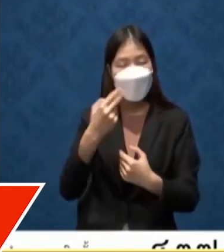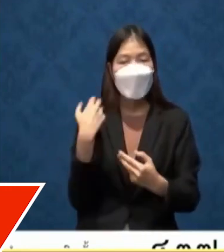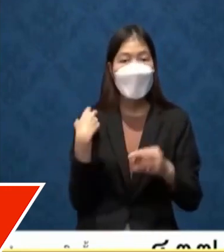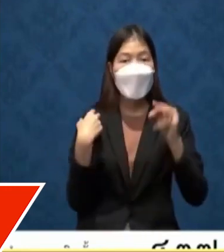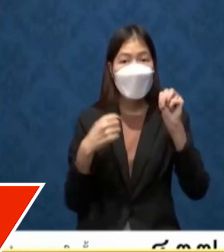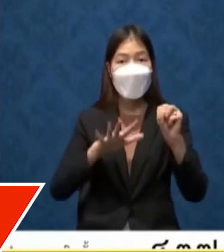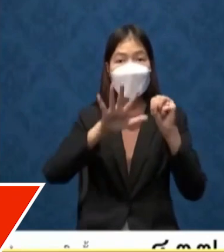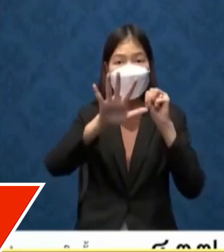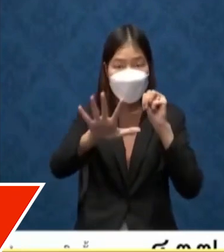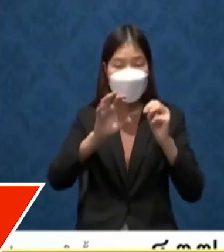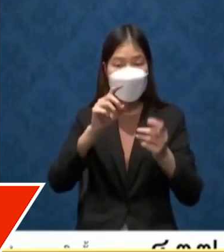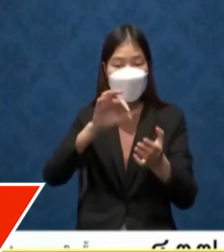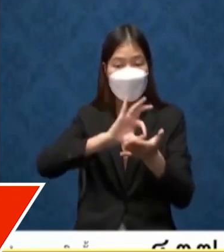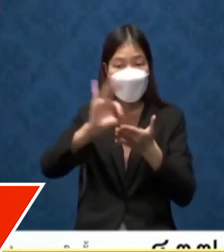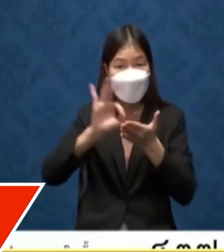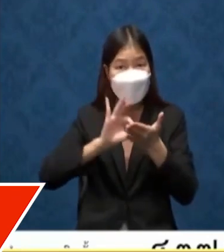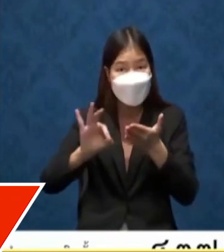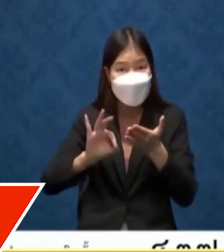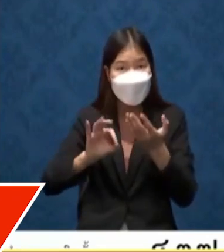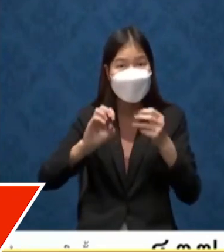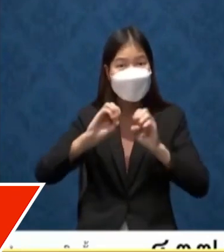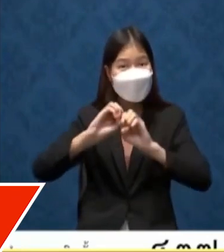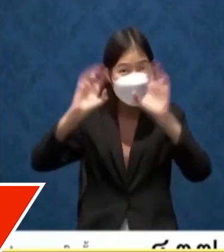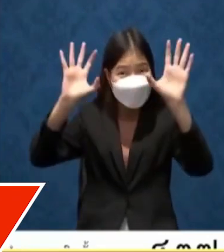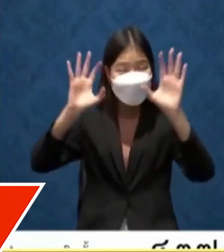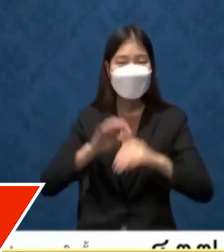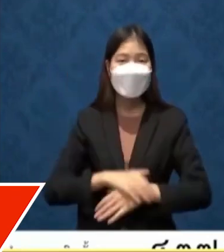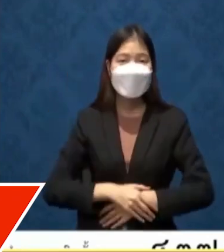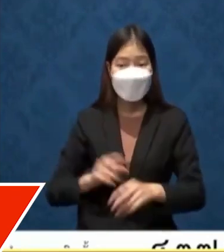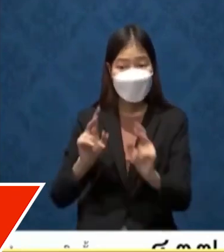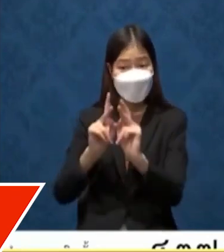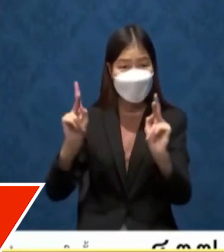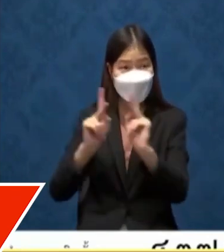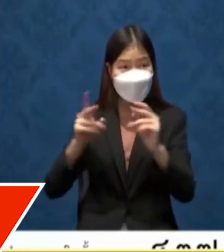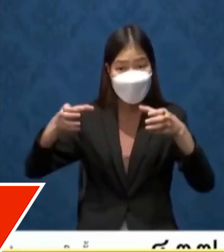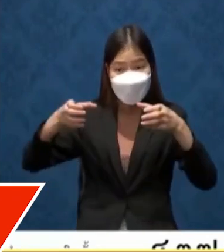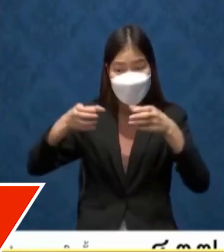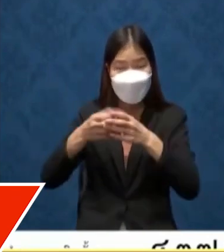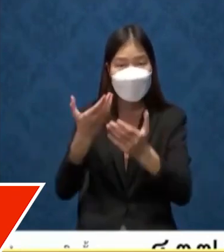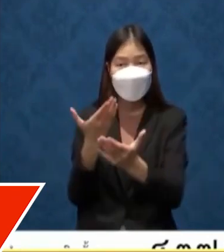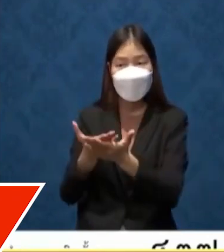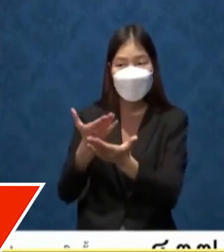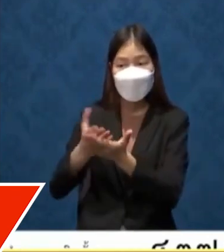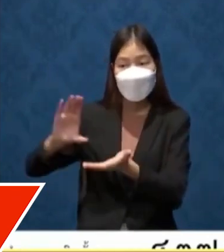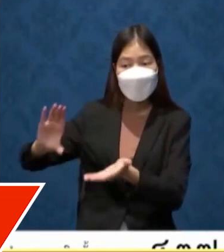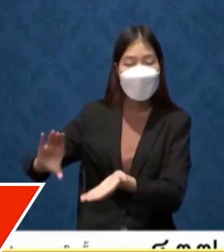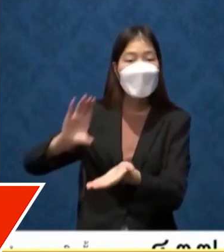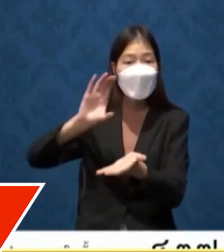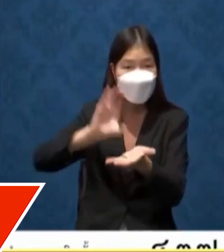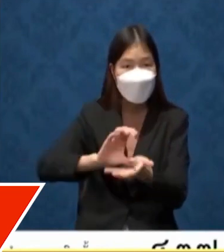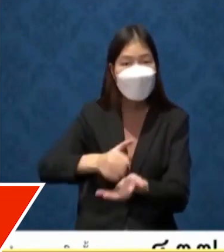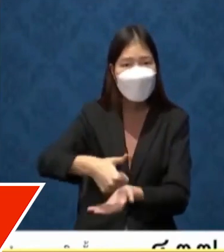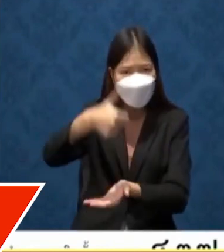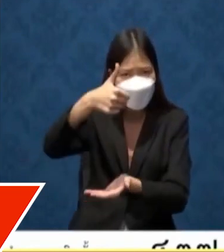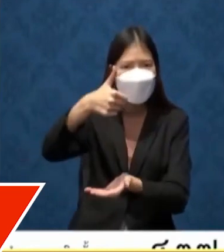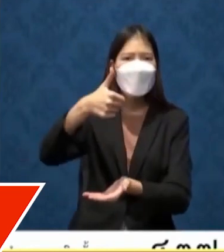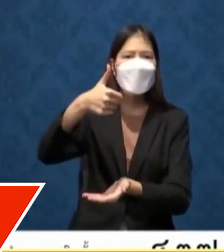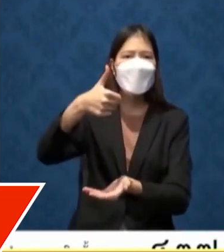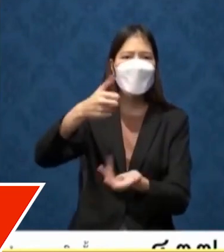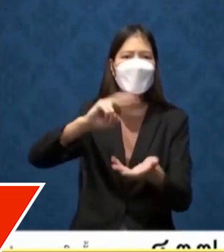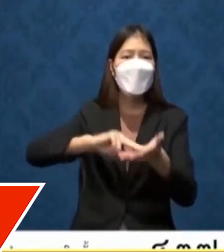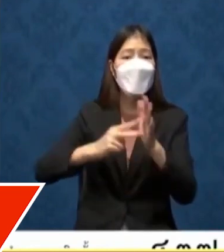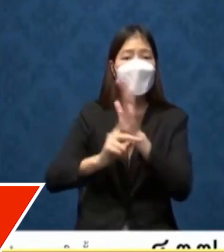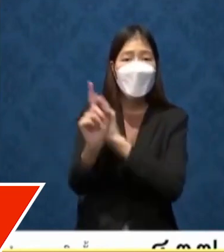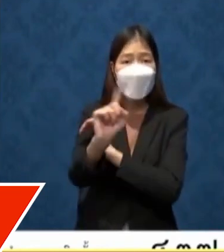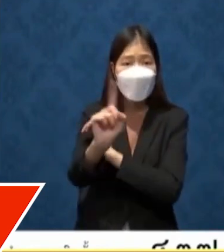า5เขียนไว้อย่างชัดเจนครับว่าคณะกรรมการจะกำหนดให้เป็นทุนการศึกษาก็ได้ซึ่งนั่นหมายความ